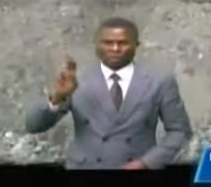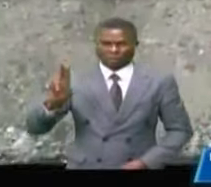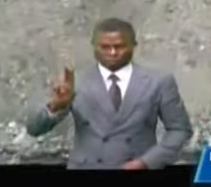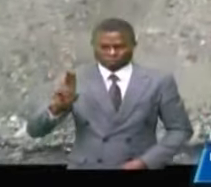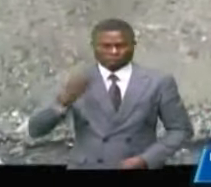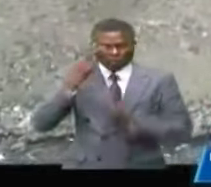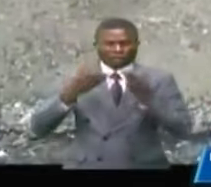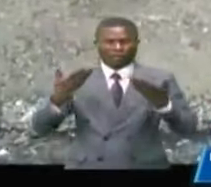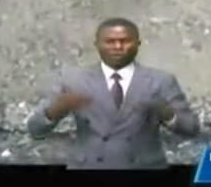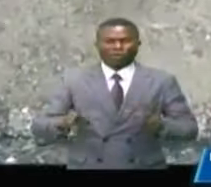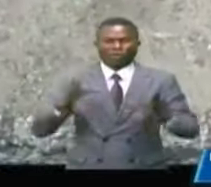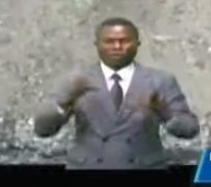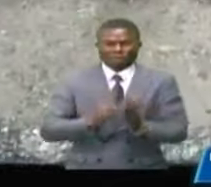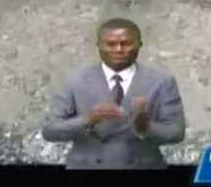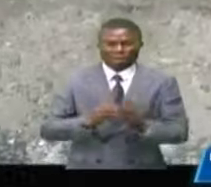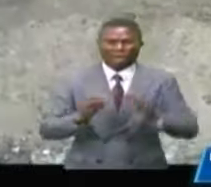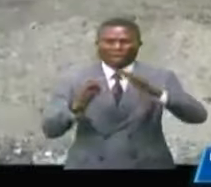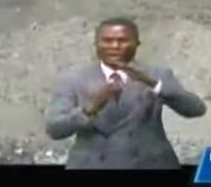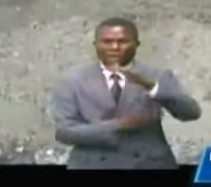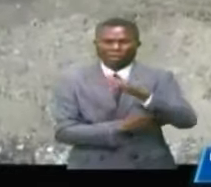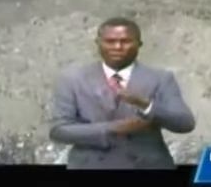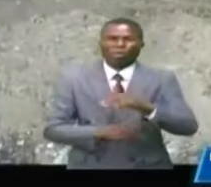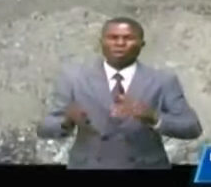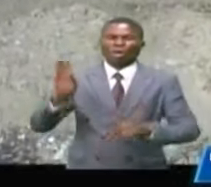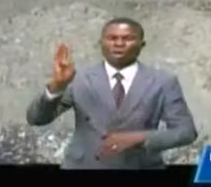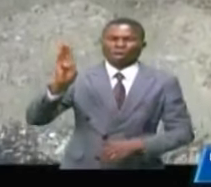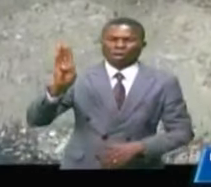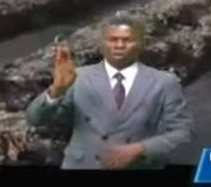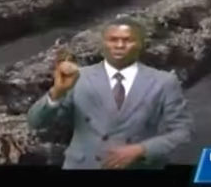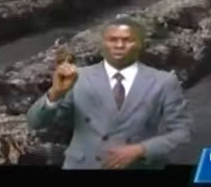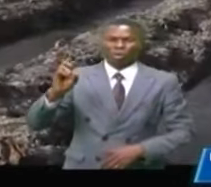sa tournée sur les ponts Bongolo où il